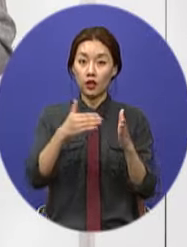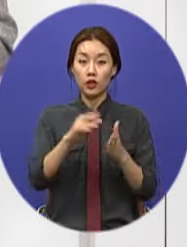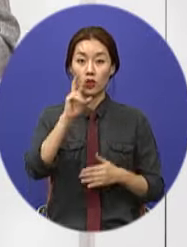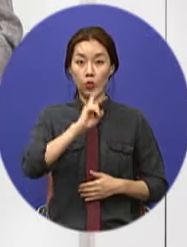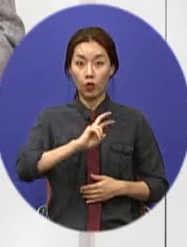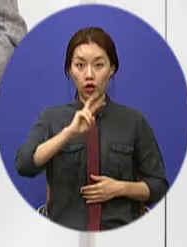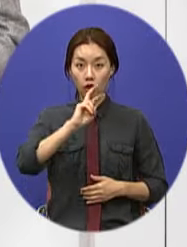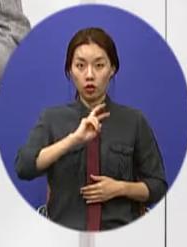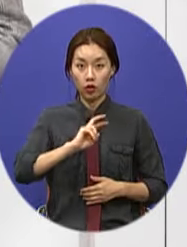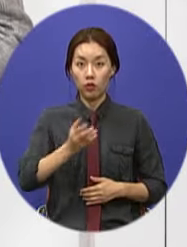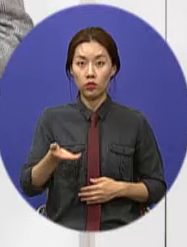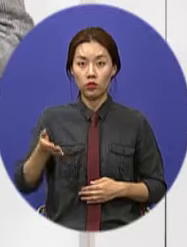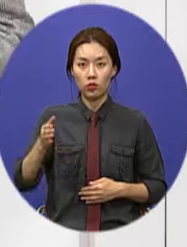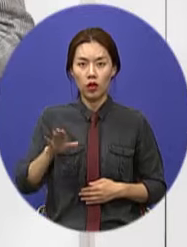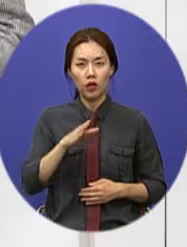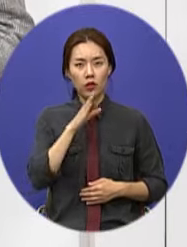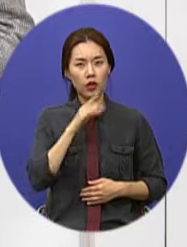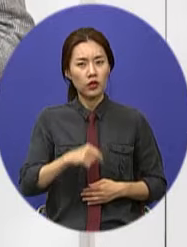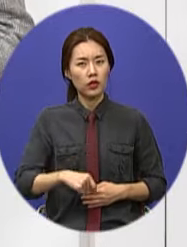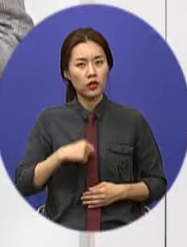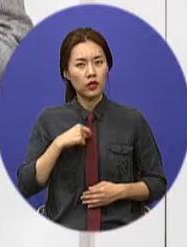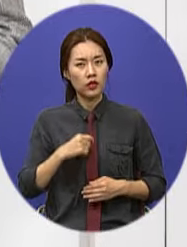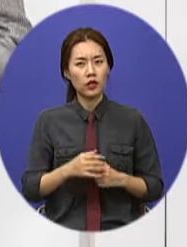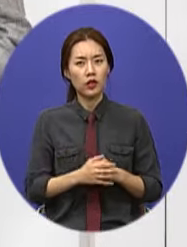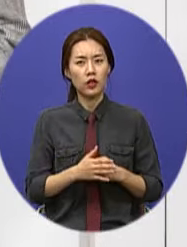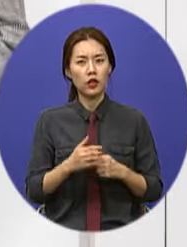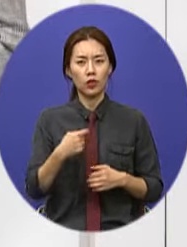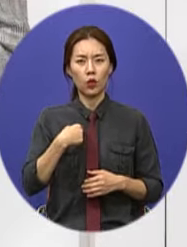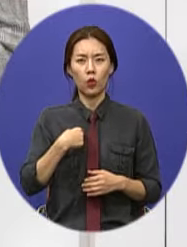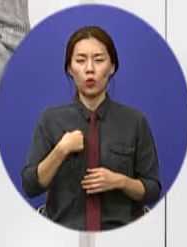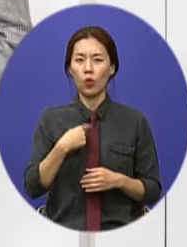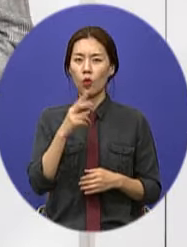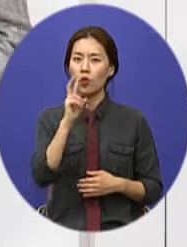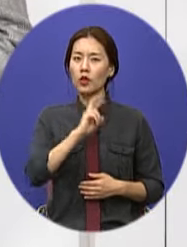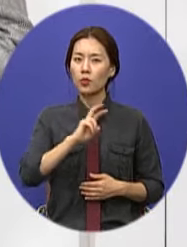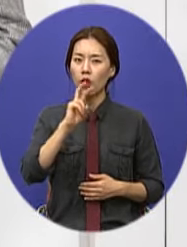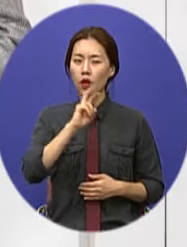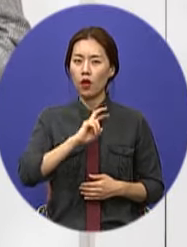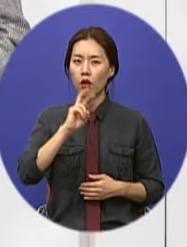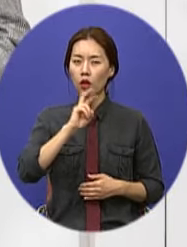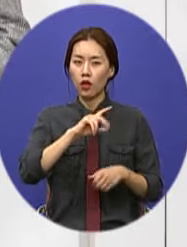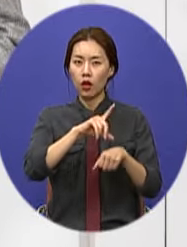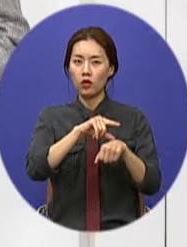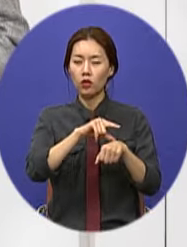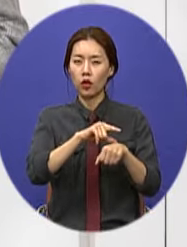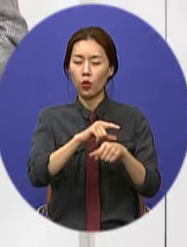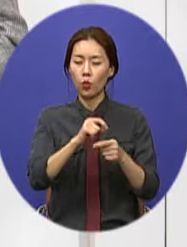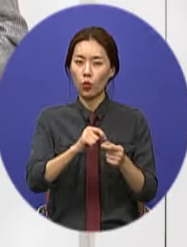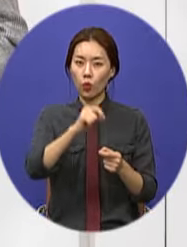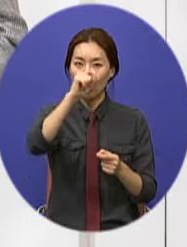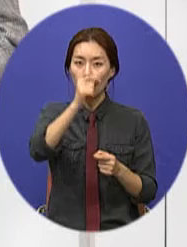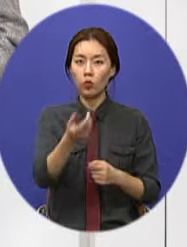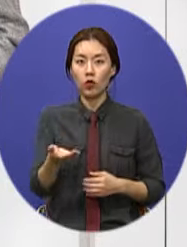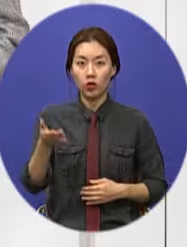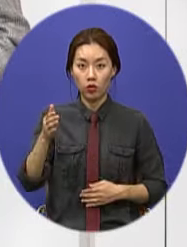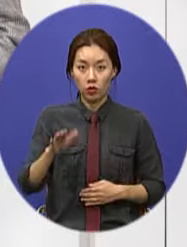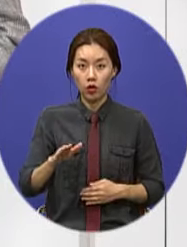하셨는데 예. 사실 제가 그 저도 음악 한 세월이 굉장히 오래됐는데요. 네.